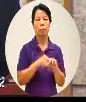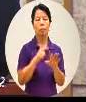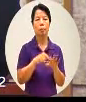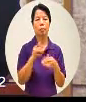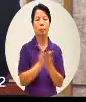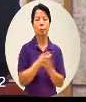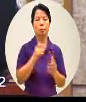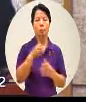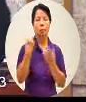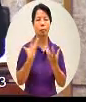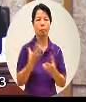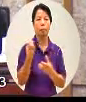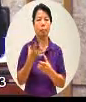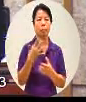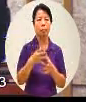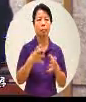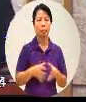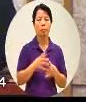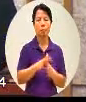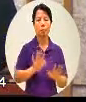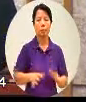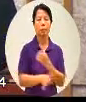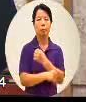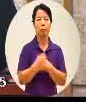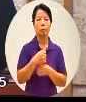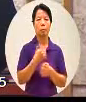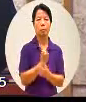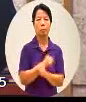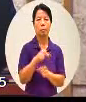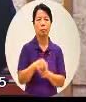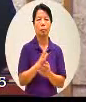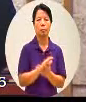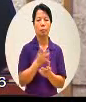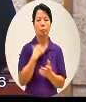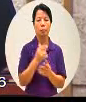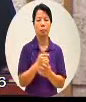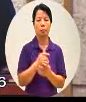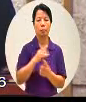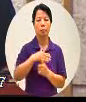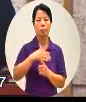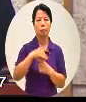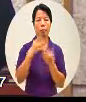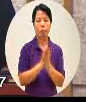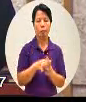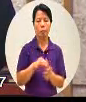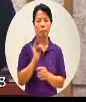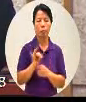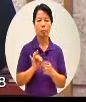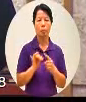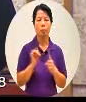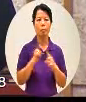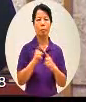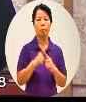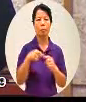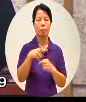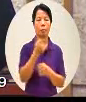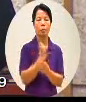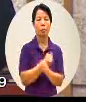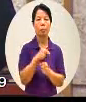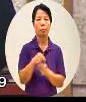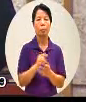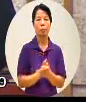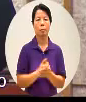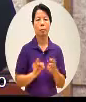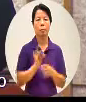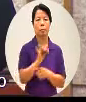新车中心，所以说一进的机测哈，像咱进机测是用量尺的，讲那一百人一科。几百人课呢？ 它是 用 比例 相对